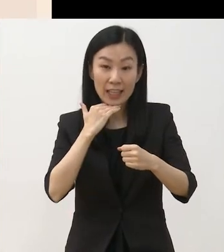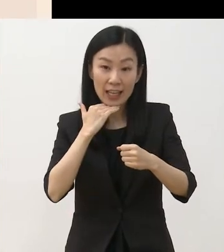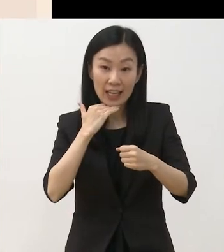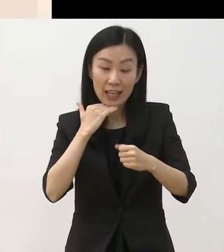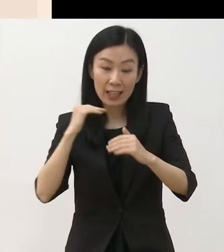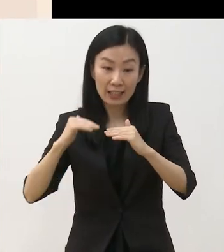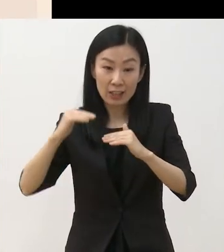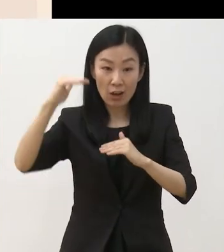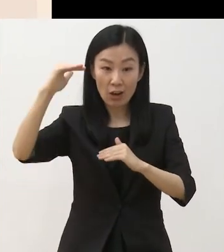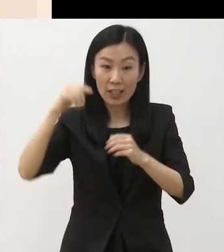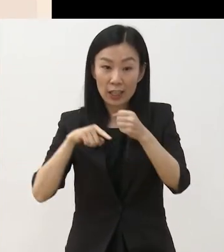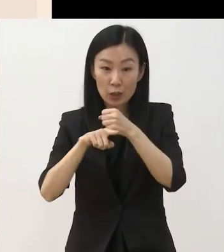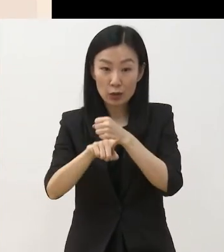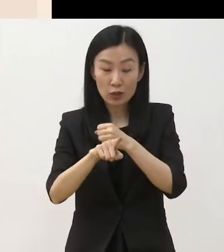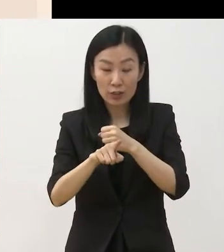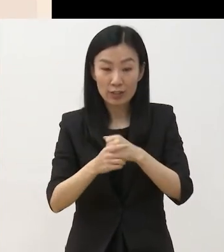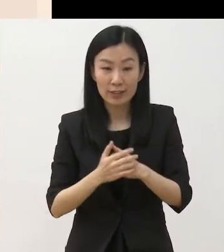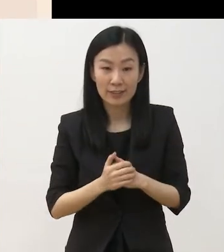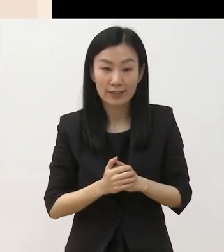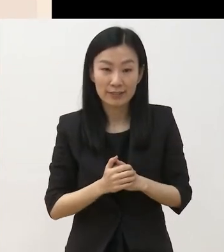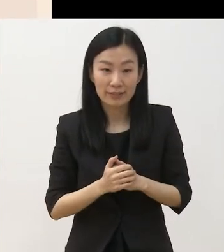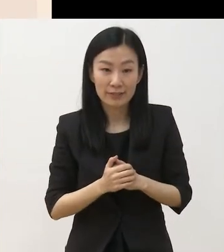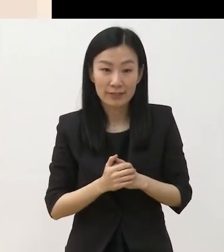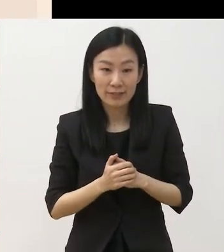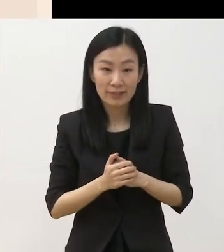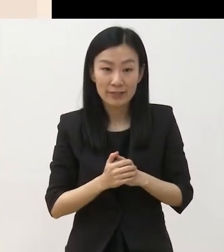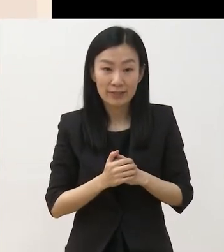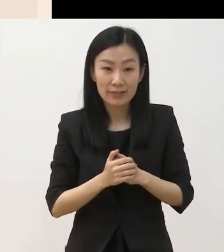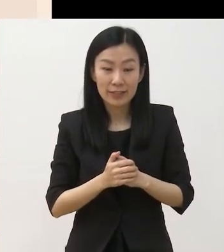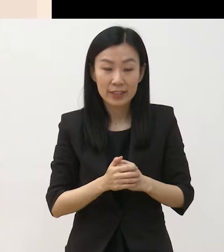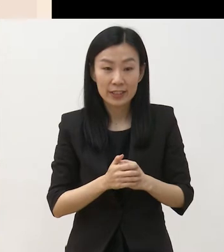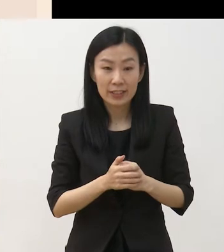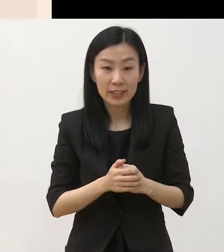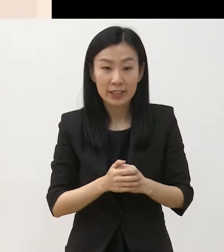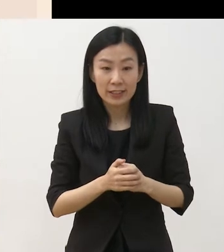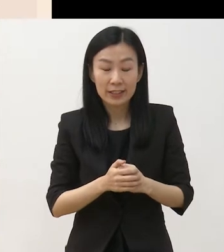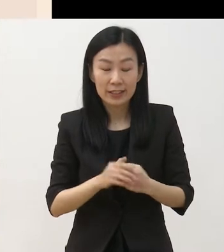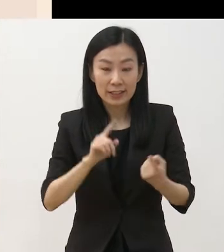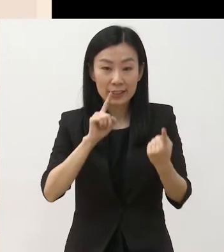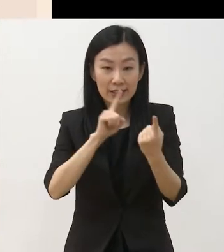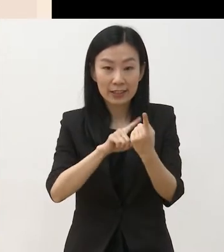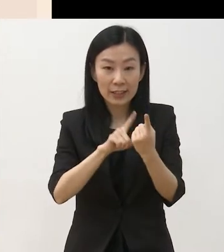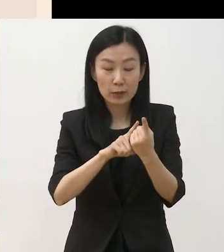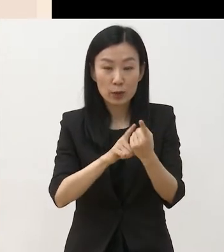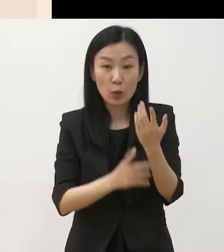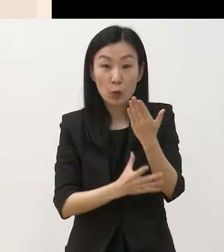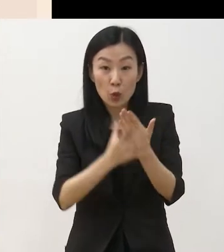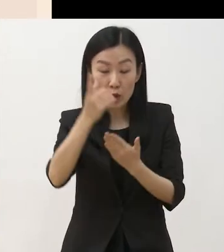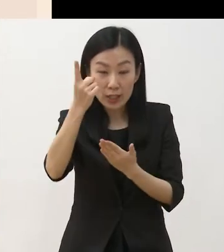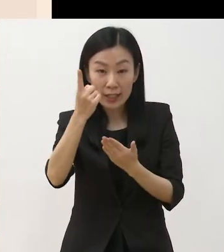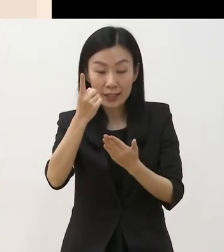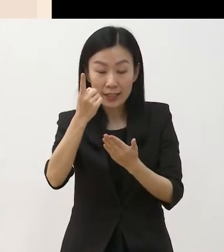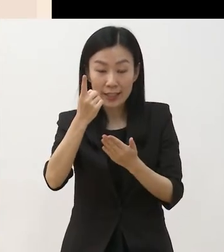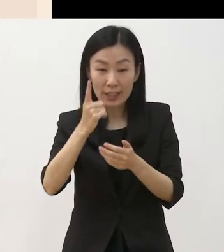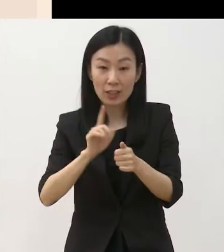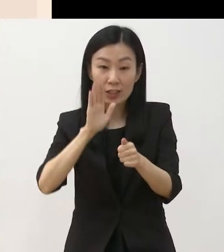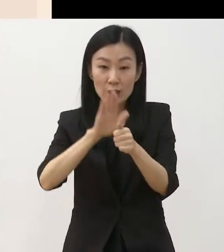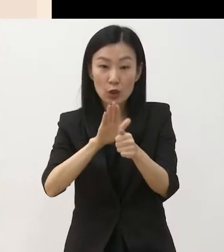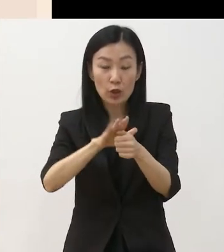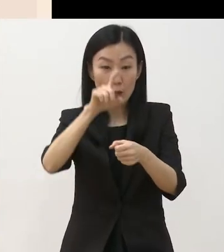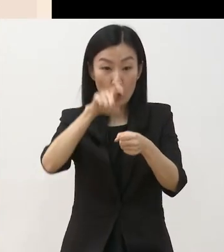청년예술가 지원사업과 그 청년 대상의 범위를 통일화시켜서 지원하고자 하는 그런 목적을 갖고